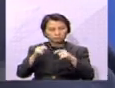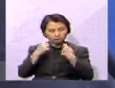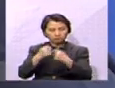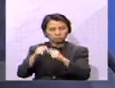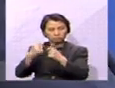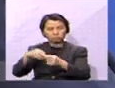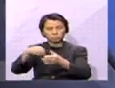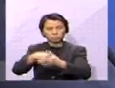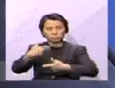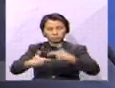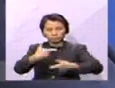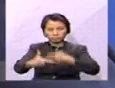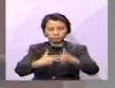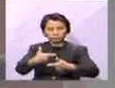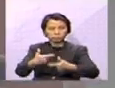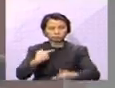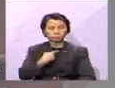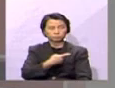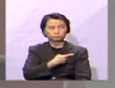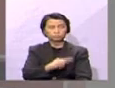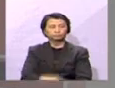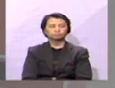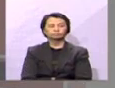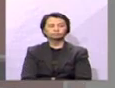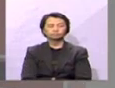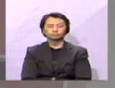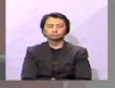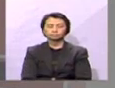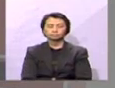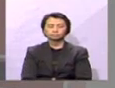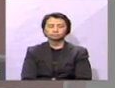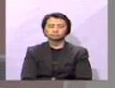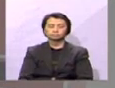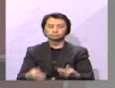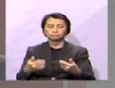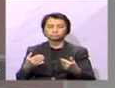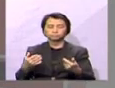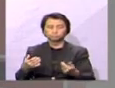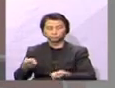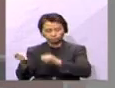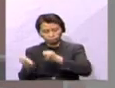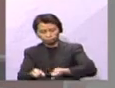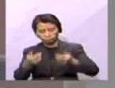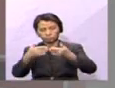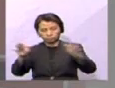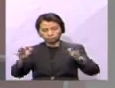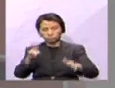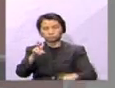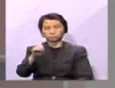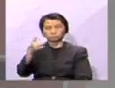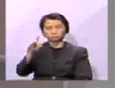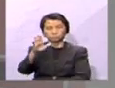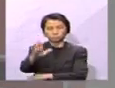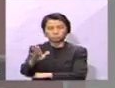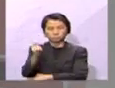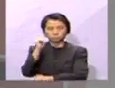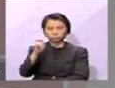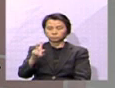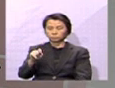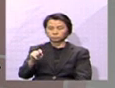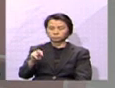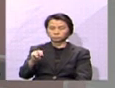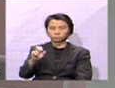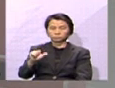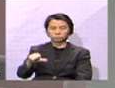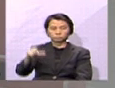Liga Kita Sementara itu dalam perlawanan pembukaan Liga hoki Malaysia 2018 petang tadi tnb